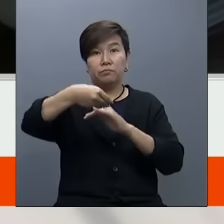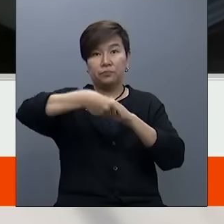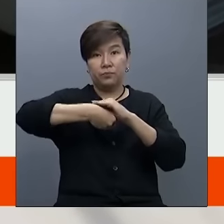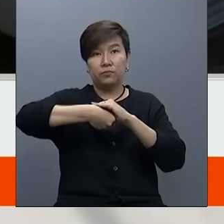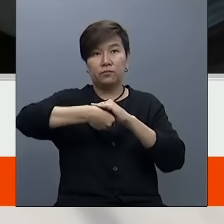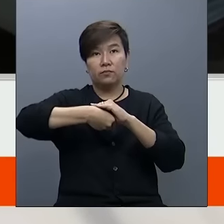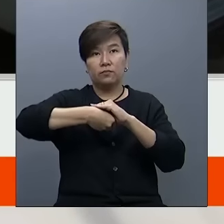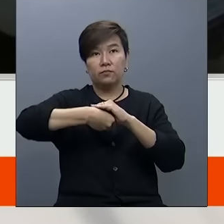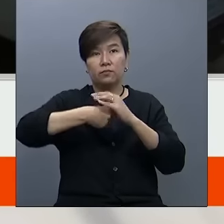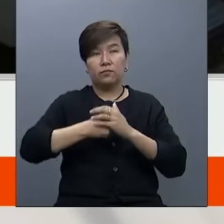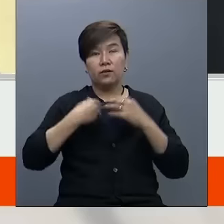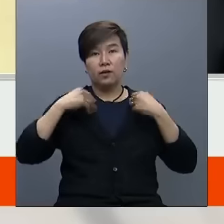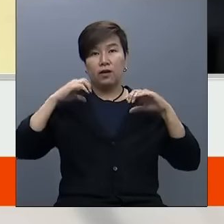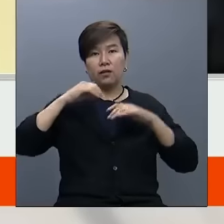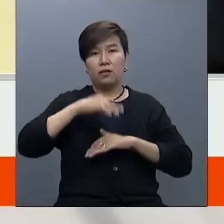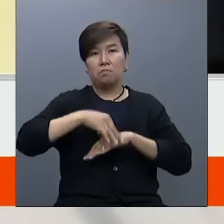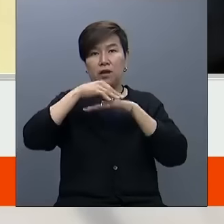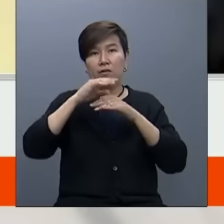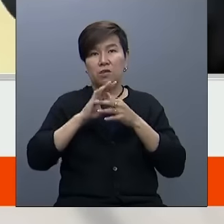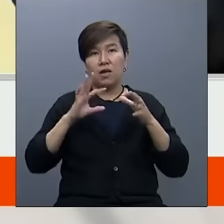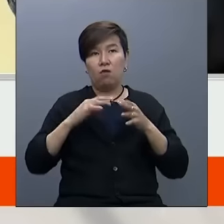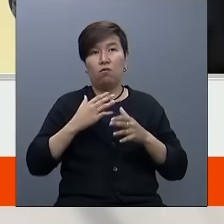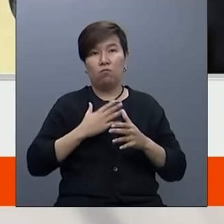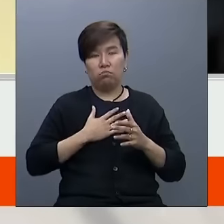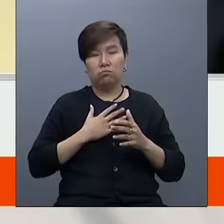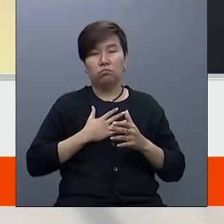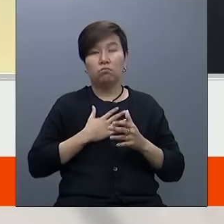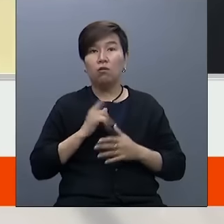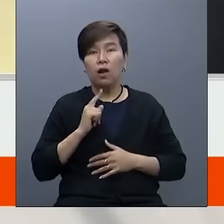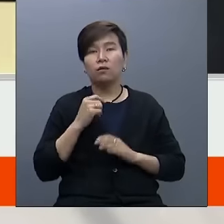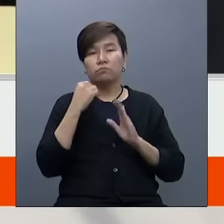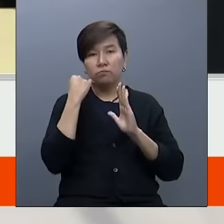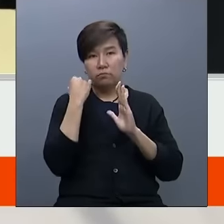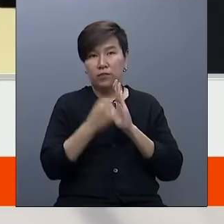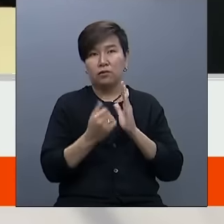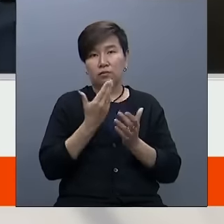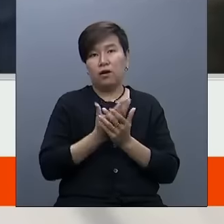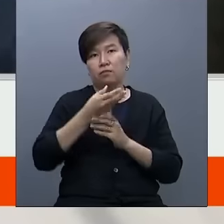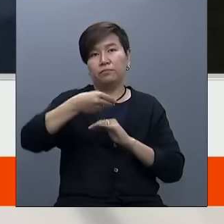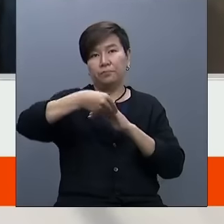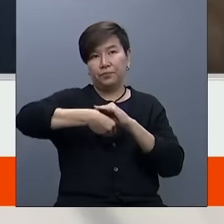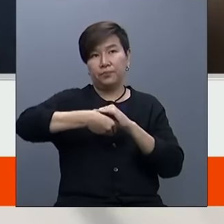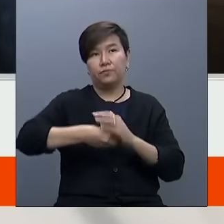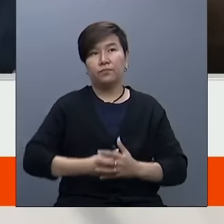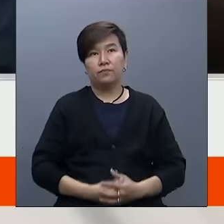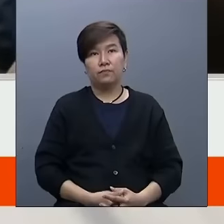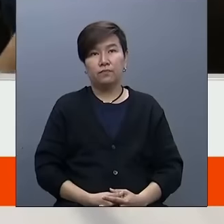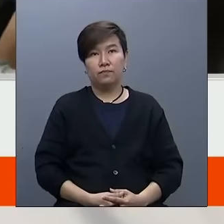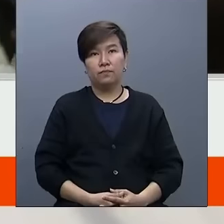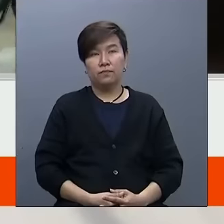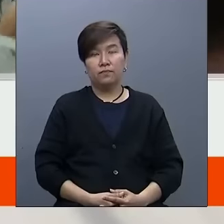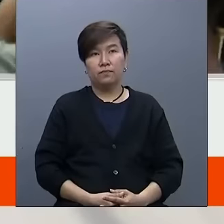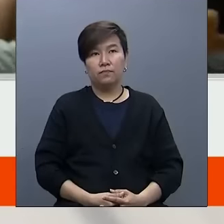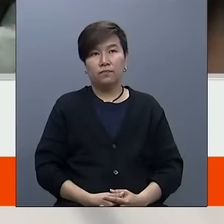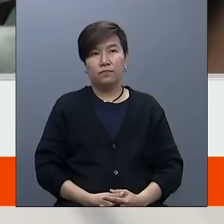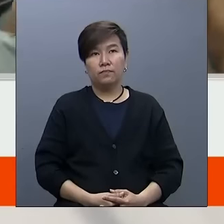ม่เกี่ยวกับตำแหน่งหน้าที่ราชการอันเนี้ยผมจะถูกดำเนินคดีฐานฟอกเงินถูกไหมฮะ ค่ะ เพราะฟอกเงินอย่างเดียวซึ่